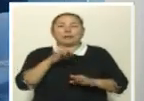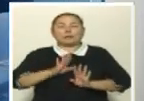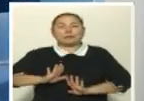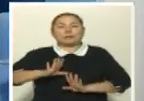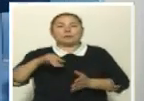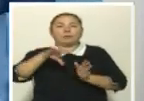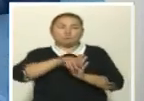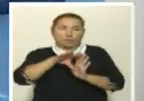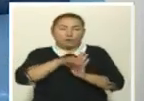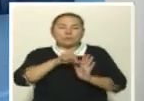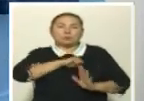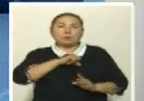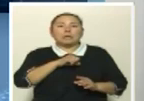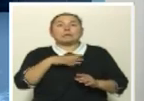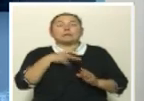мини